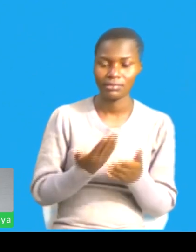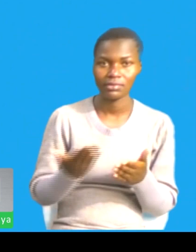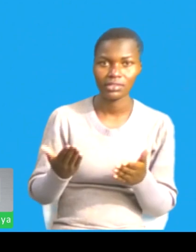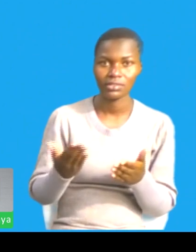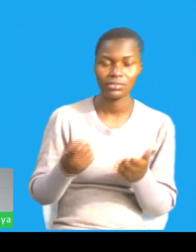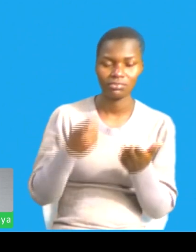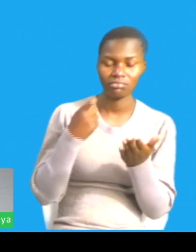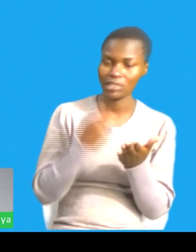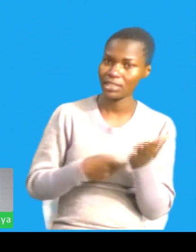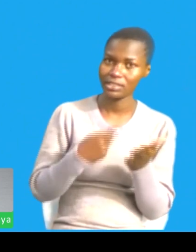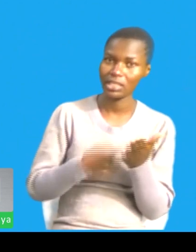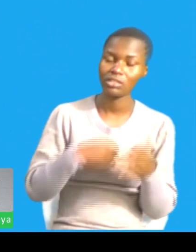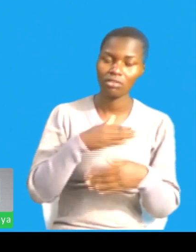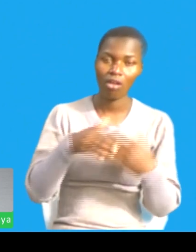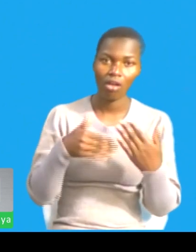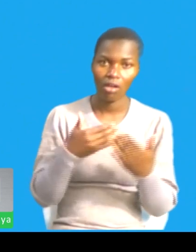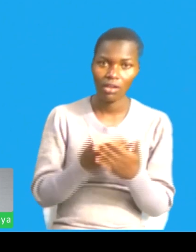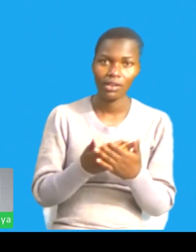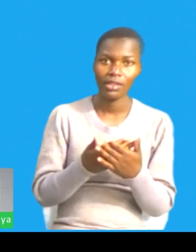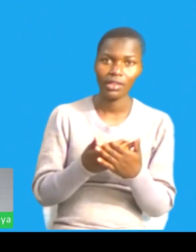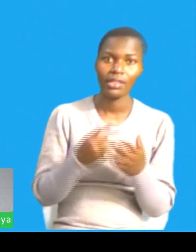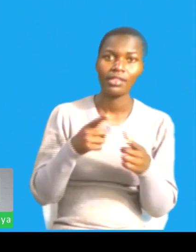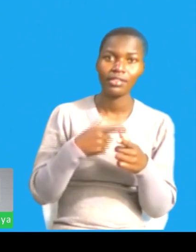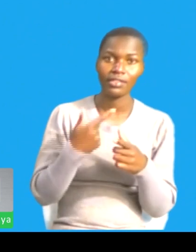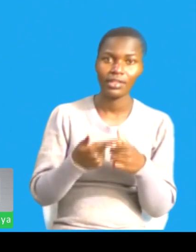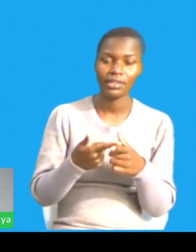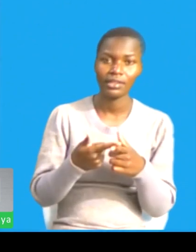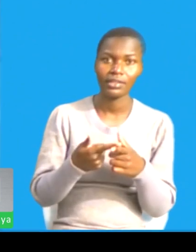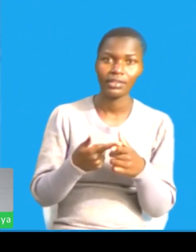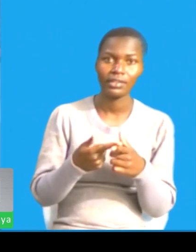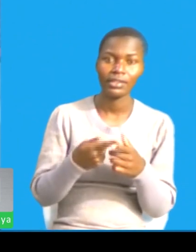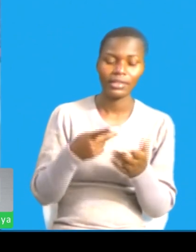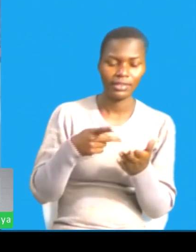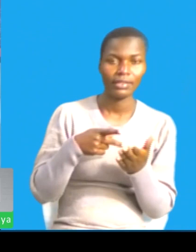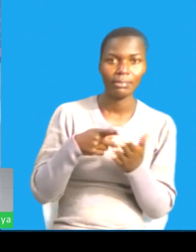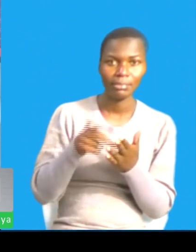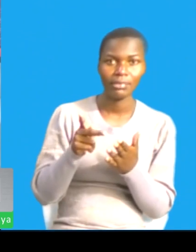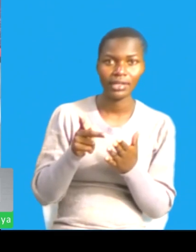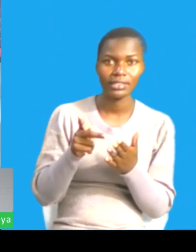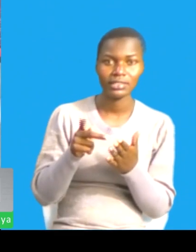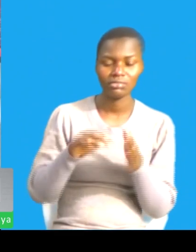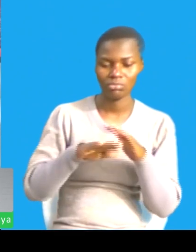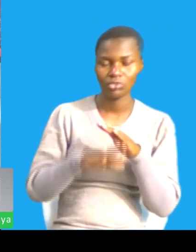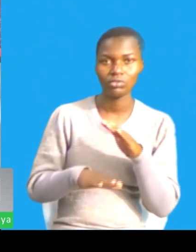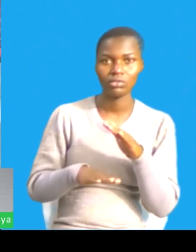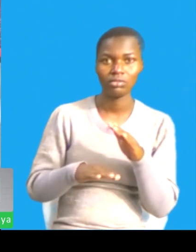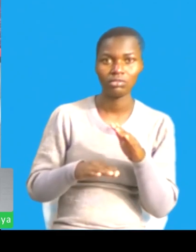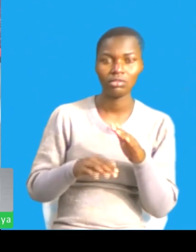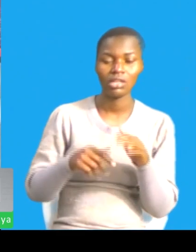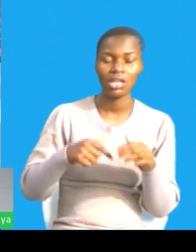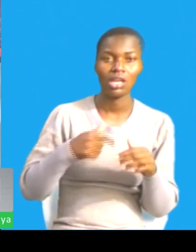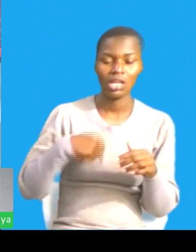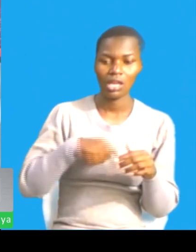taxes zote, utoe ushuru zote, ndiposa ile bei ya zile vifaa irudi chini. Lakini sisi kama Afrikenya